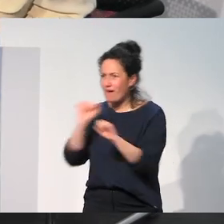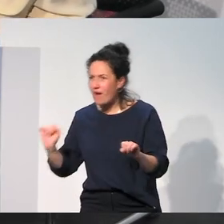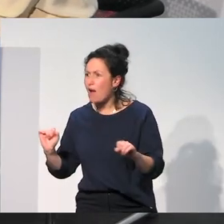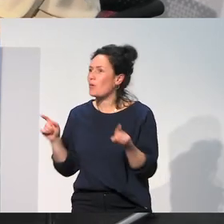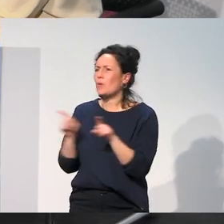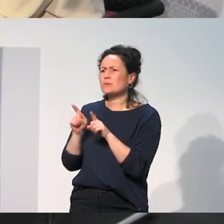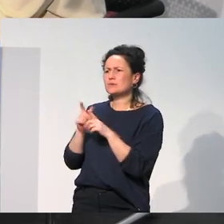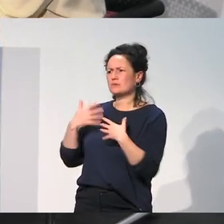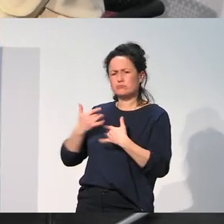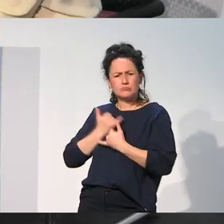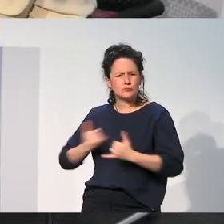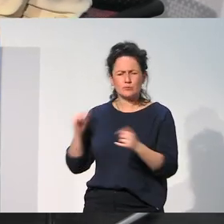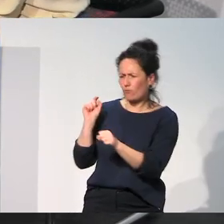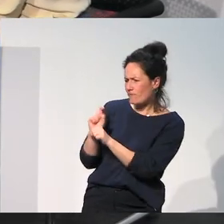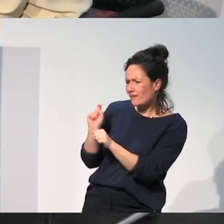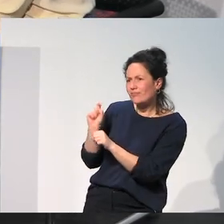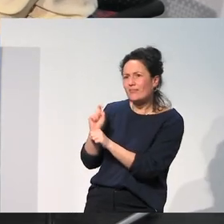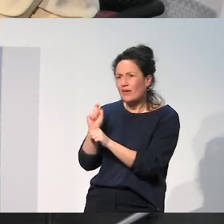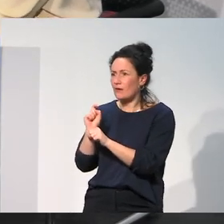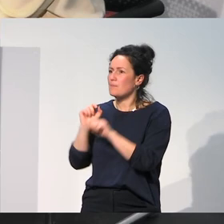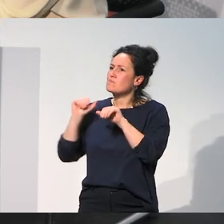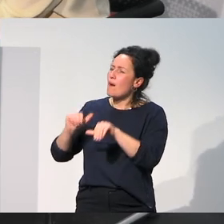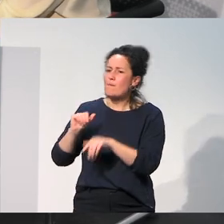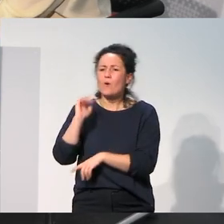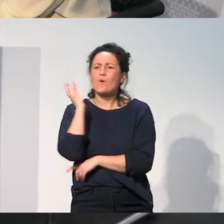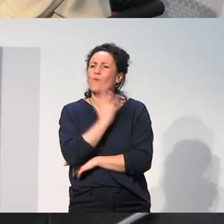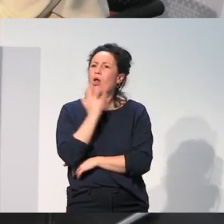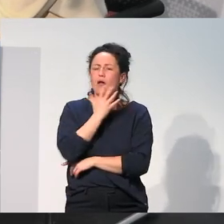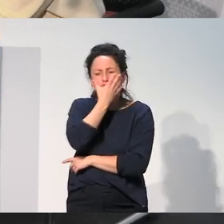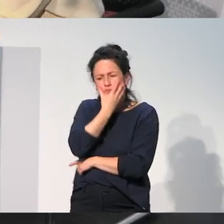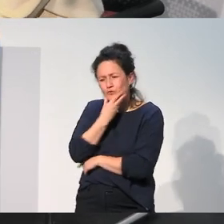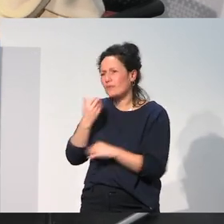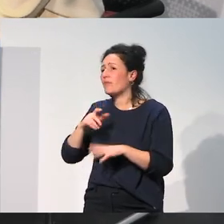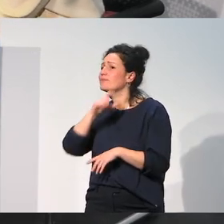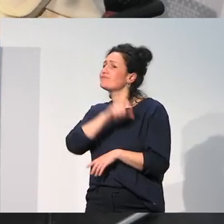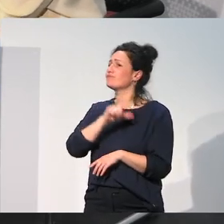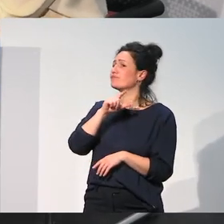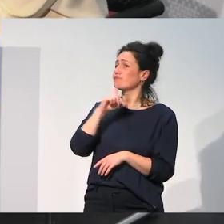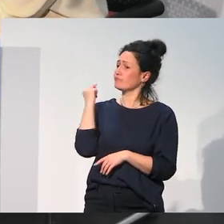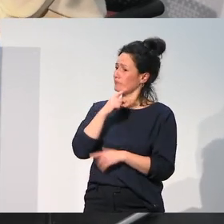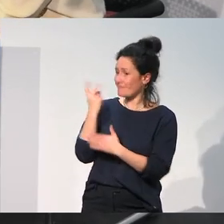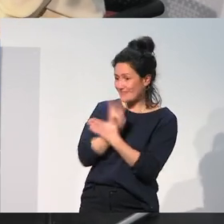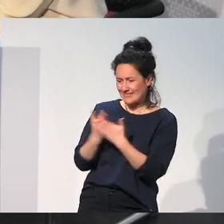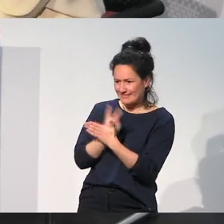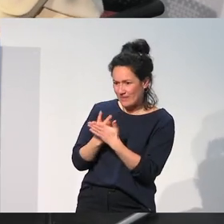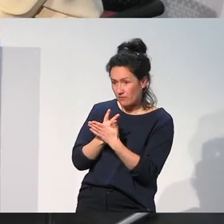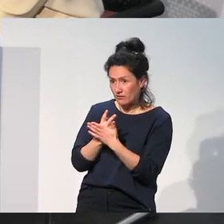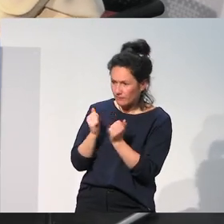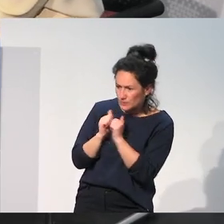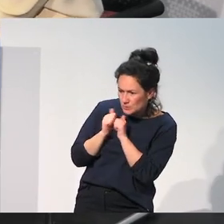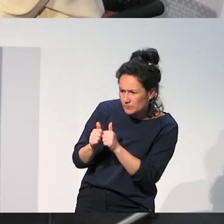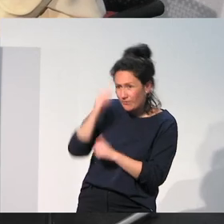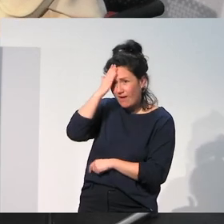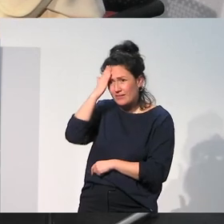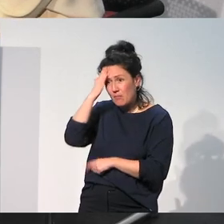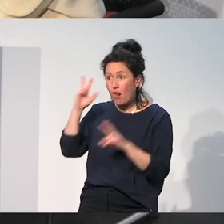fait Audubon, même si les couleurs sont magnifiques, mais Audubon a dessiné à partir d'un animal mort et empaillé,